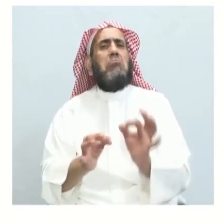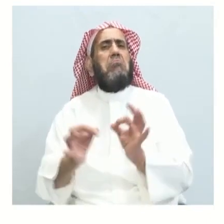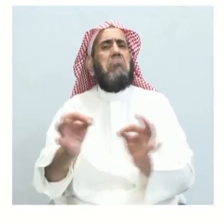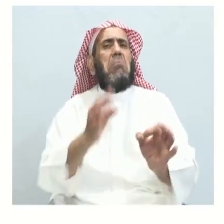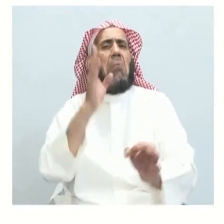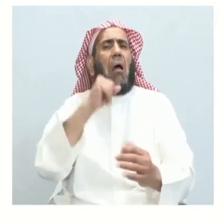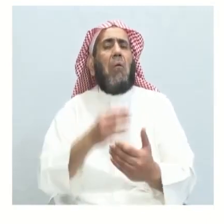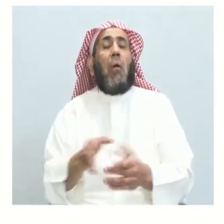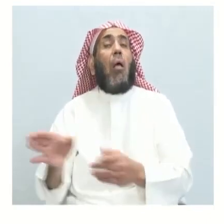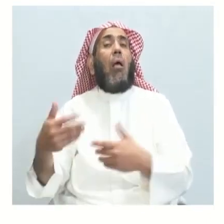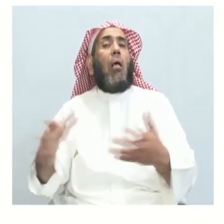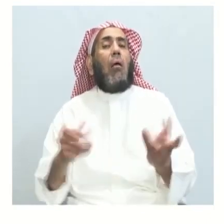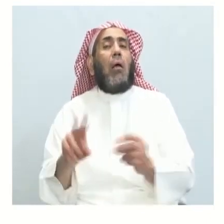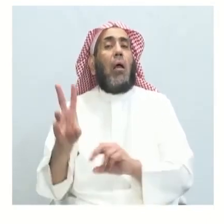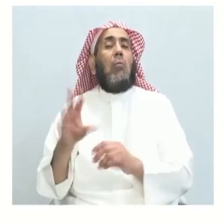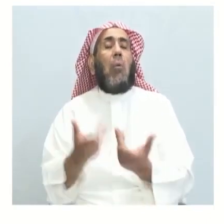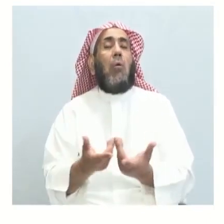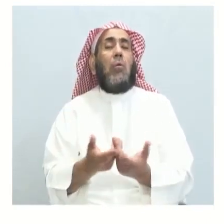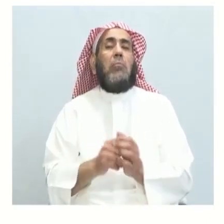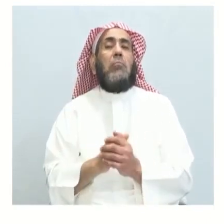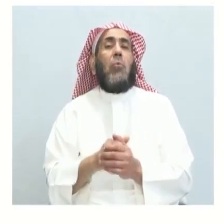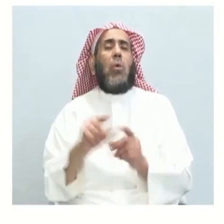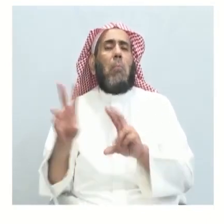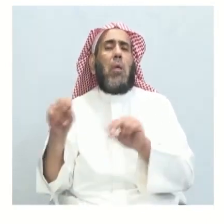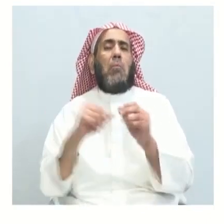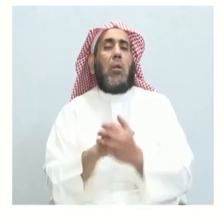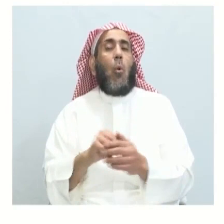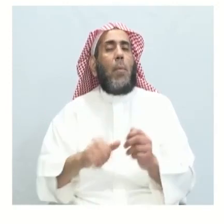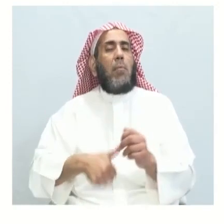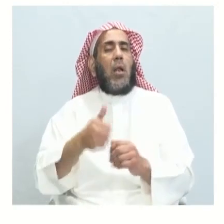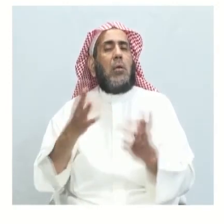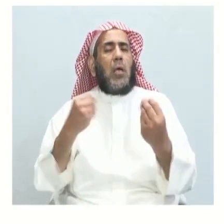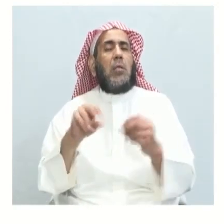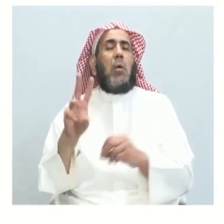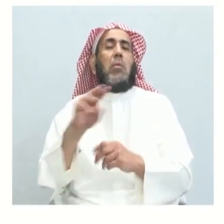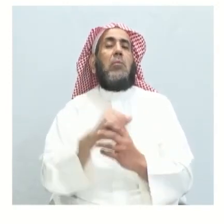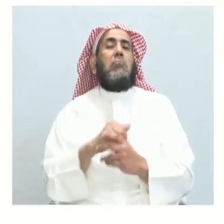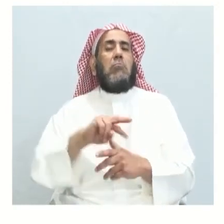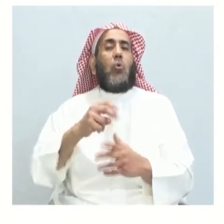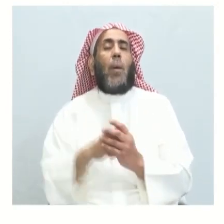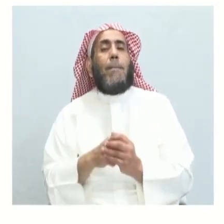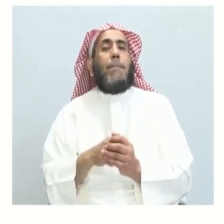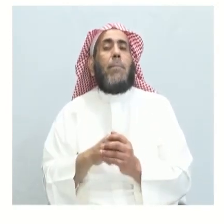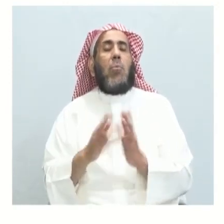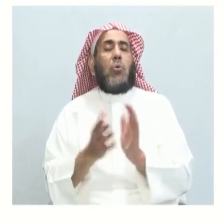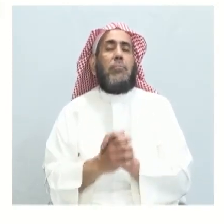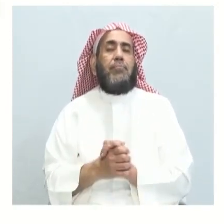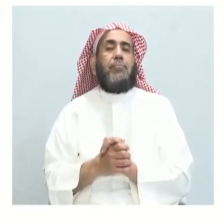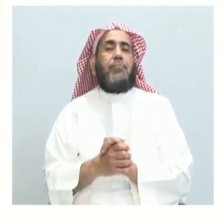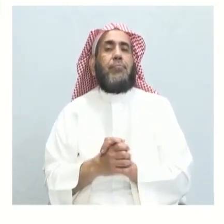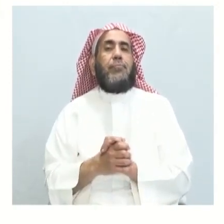بدون تخطيط انه يفعل كيف كيف ما شاء وهذه بعض الامثال وبامكانك ايض تاتي بامثال اخرى مما